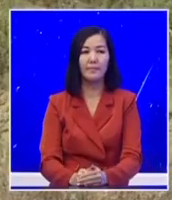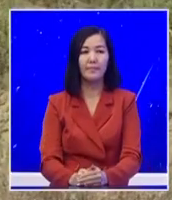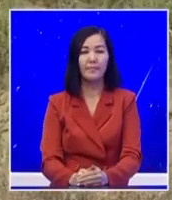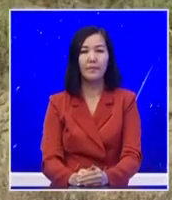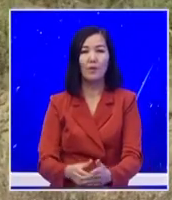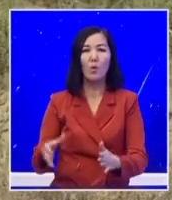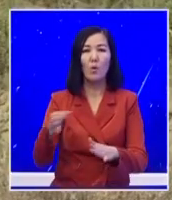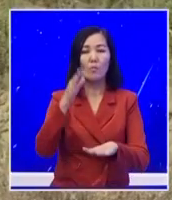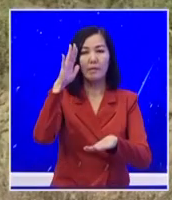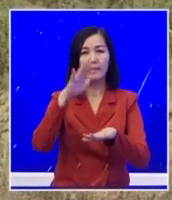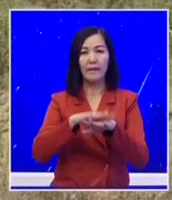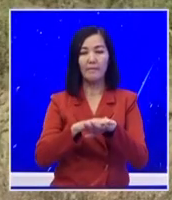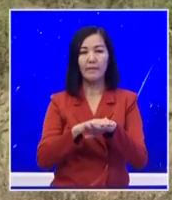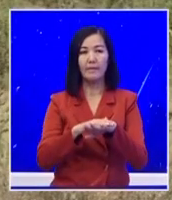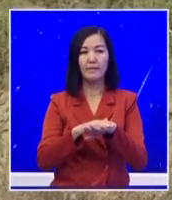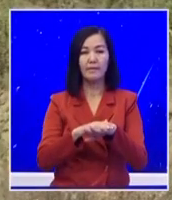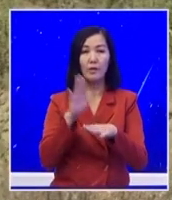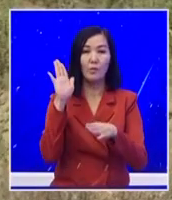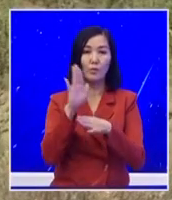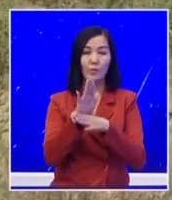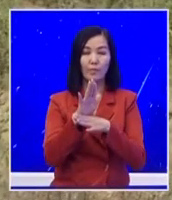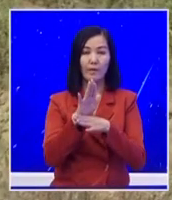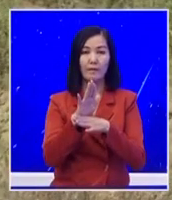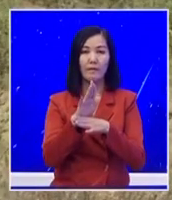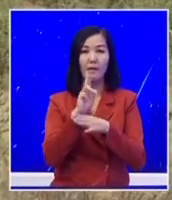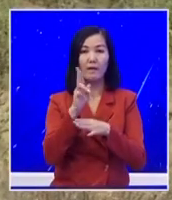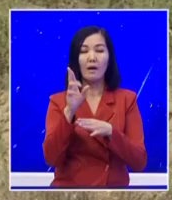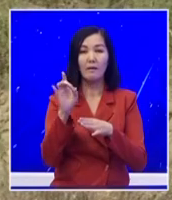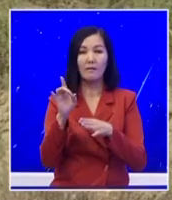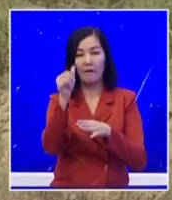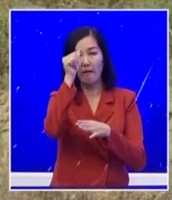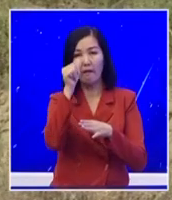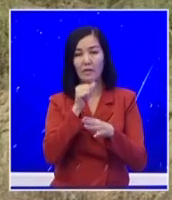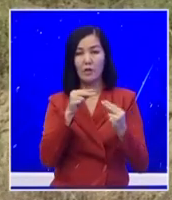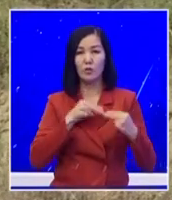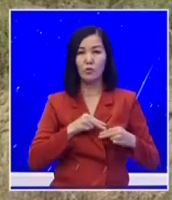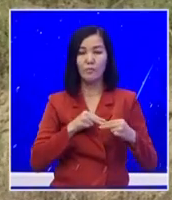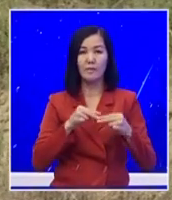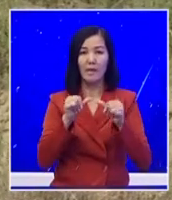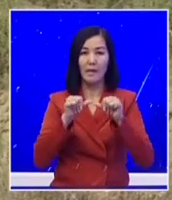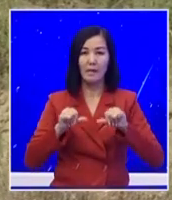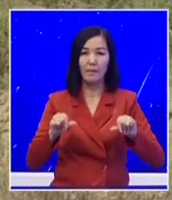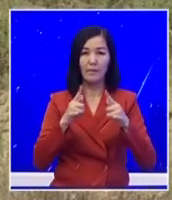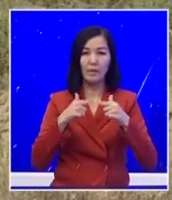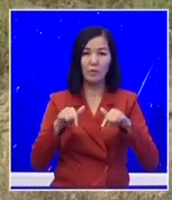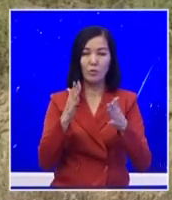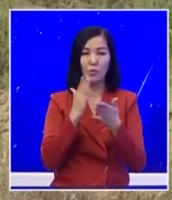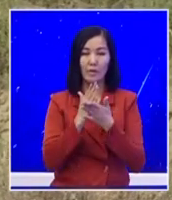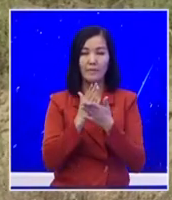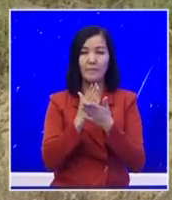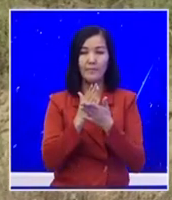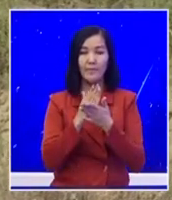облыс әкімінің өкімімен қаңтар айында жұмыс комиссиясы құрылған, арнайы осы шегірткемен күрес